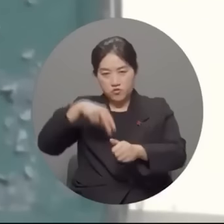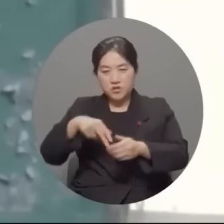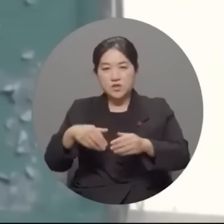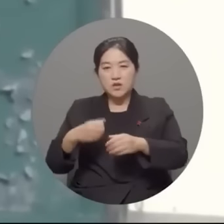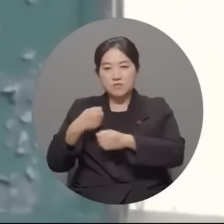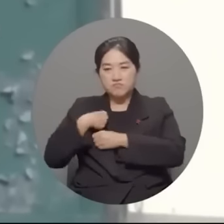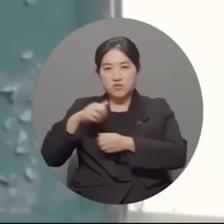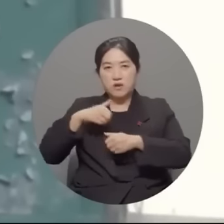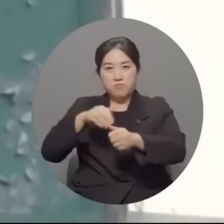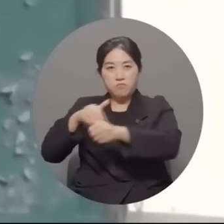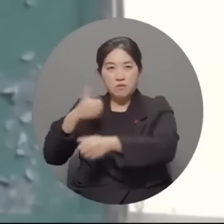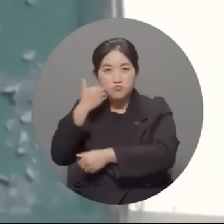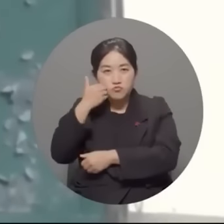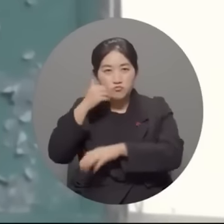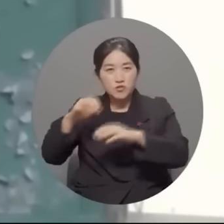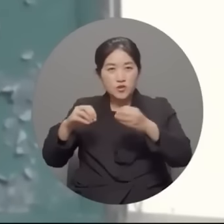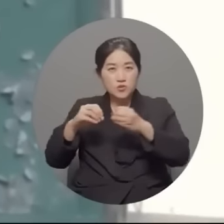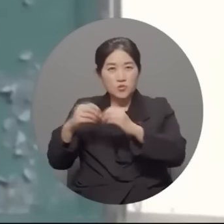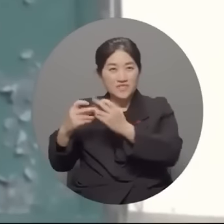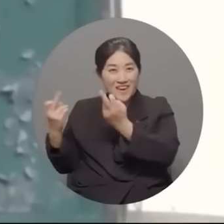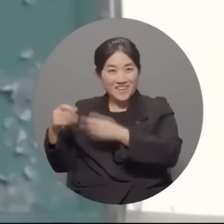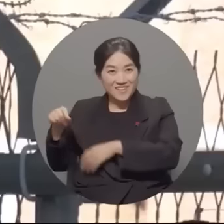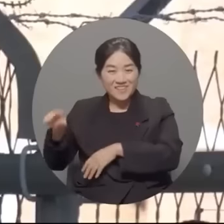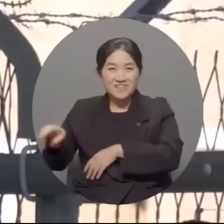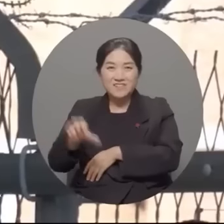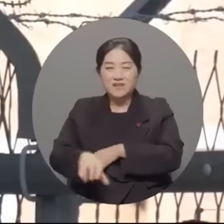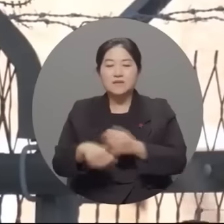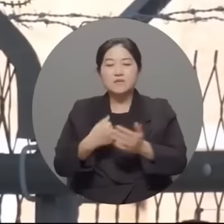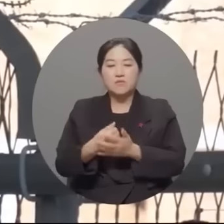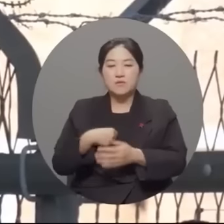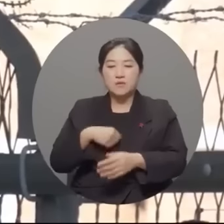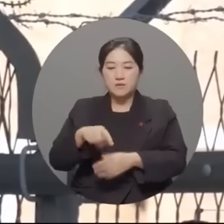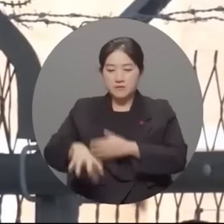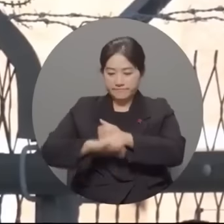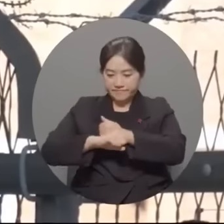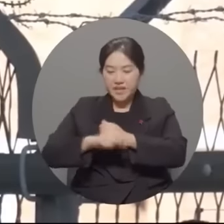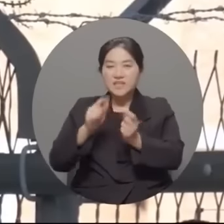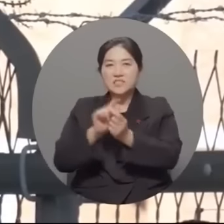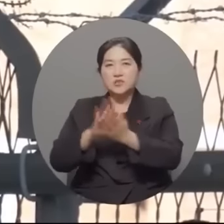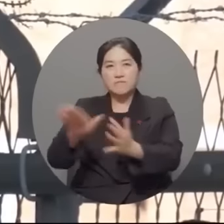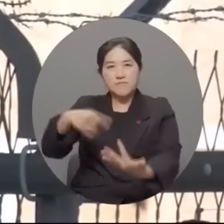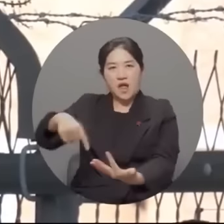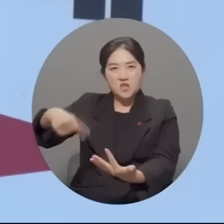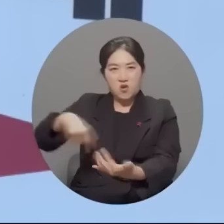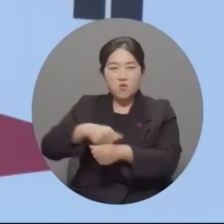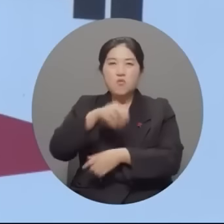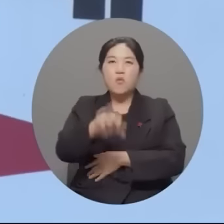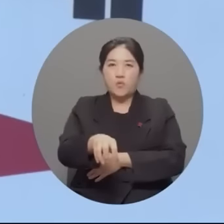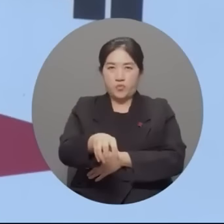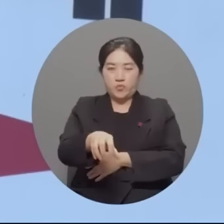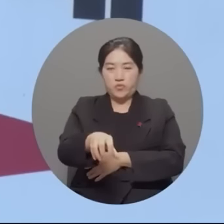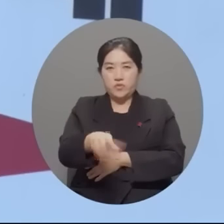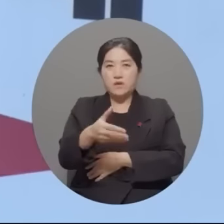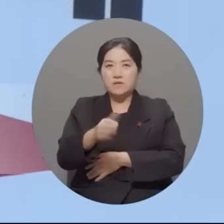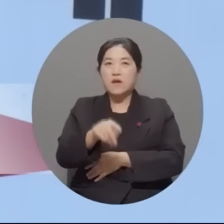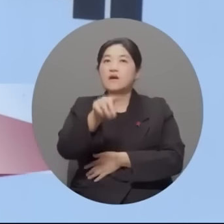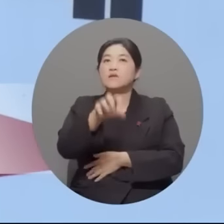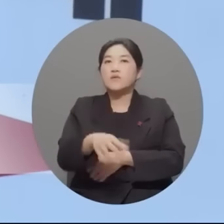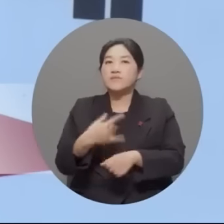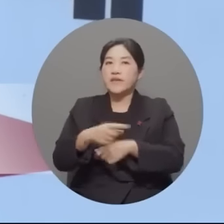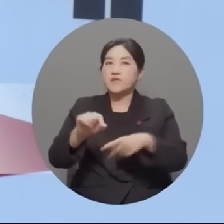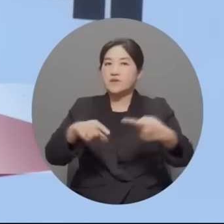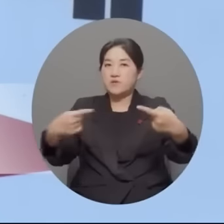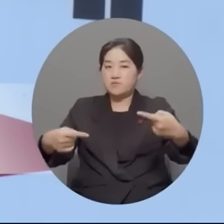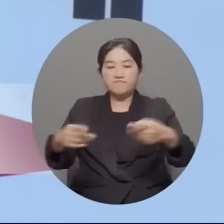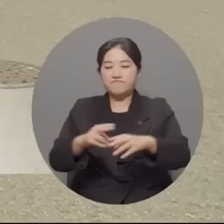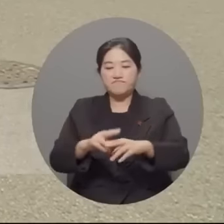논산 육군 훈련소와 달리 사단에 배치되는 신병을 처음부터 직접 훈련하는 교육대입니다. 그런데 이곳은 내년 1월